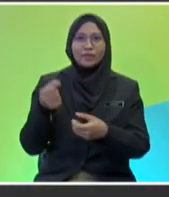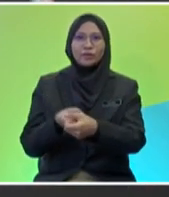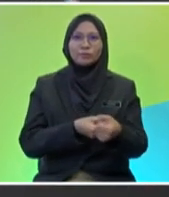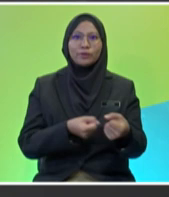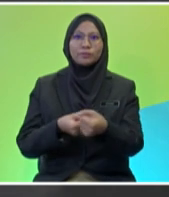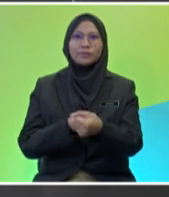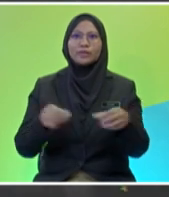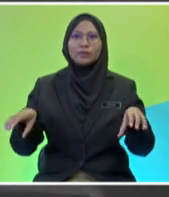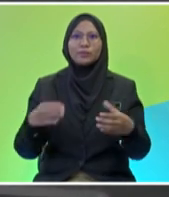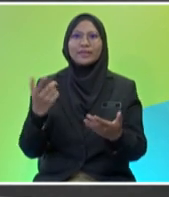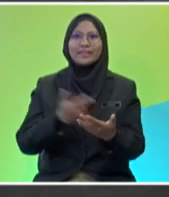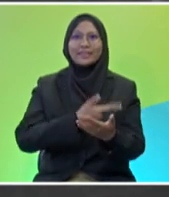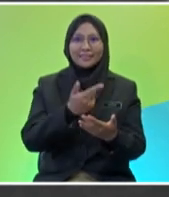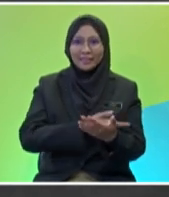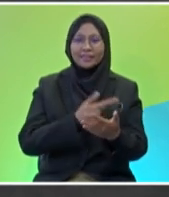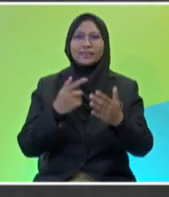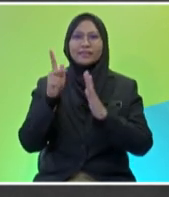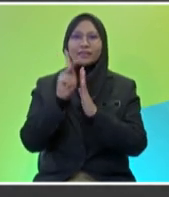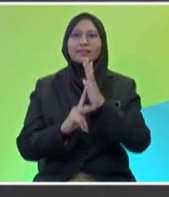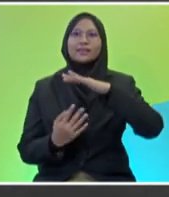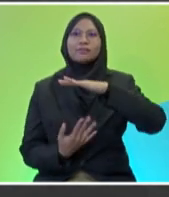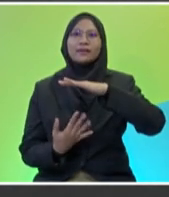latihan kebakaran di sekolah kita